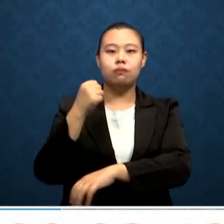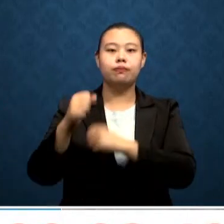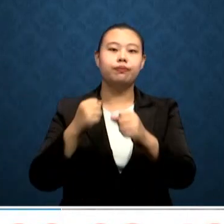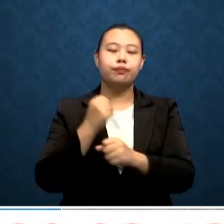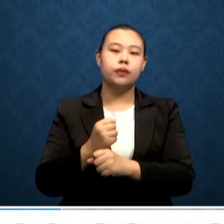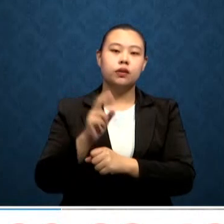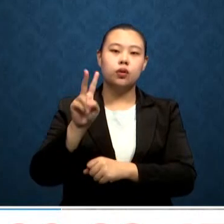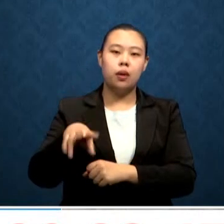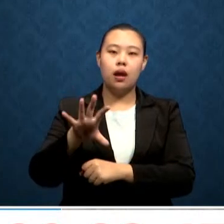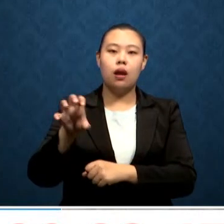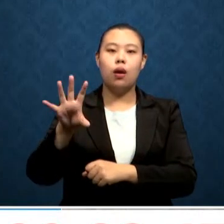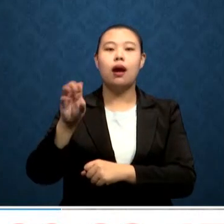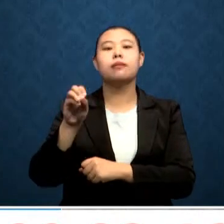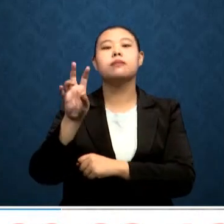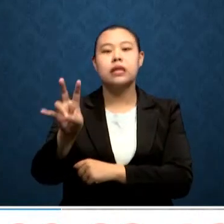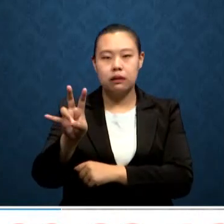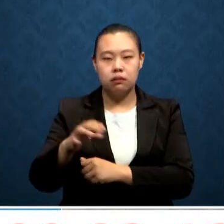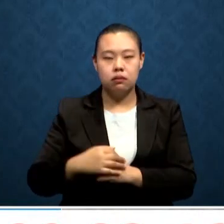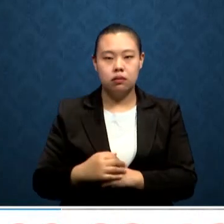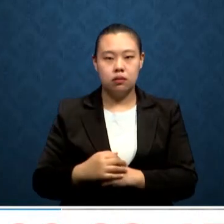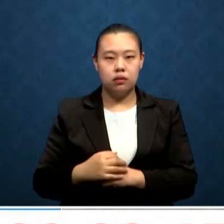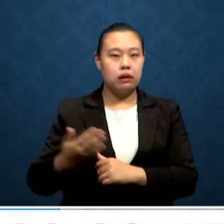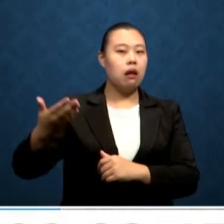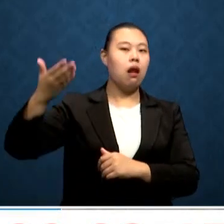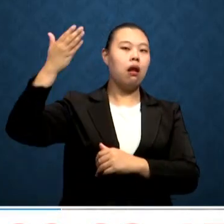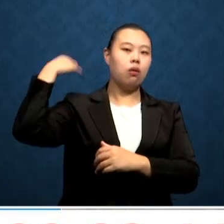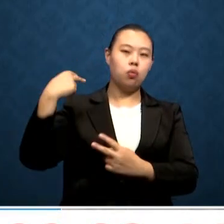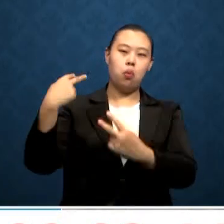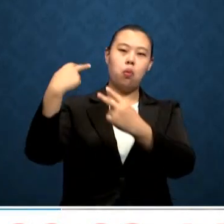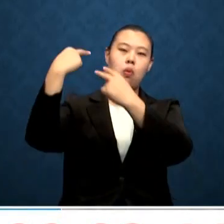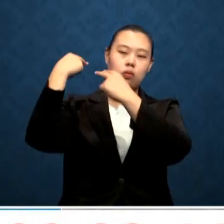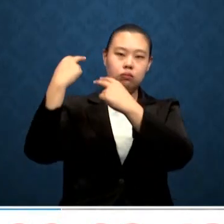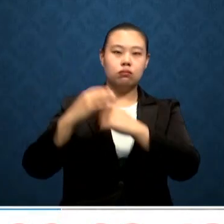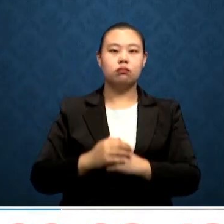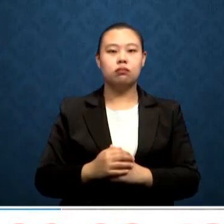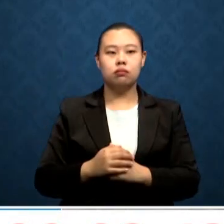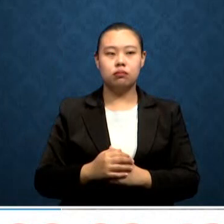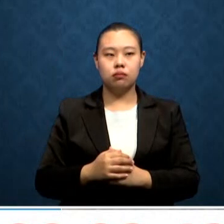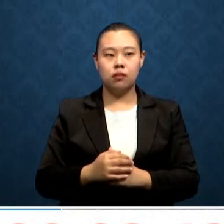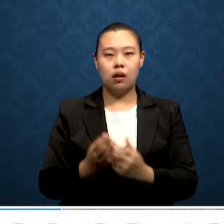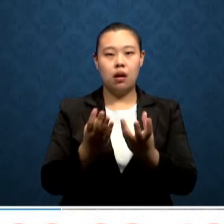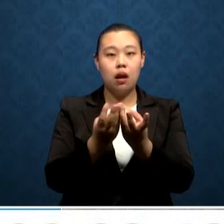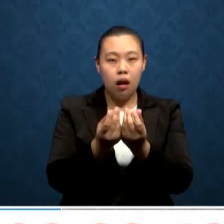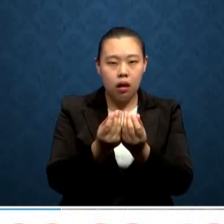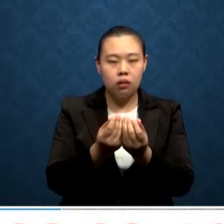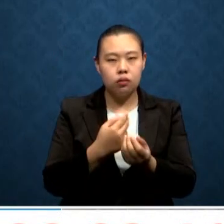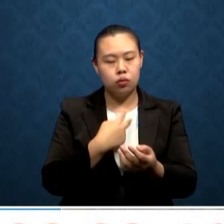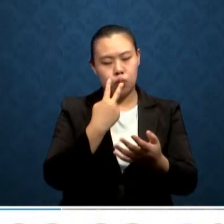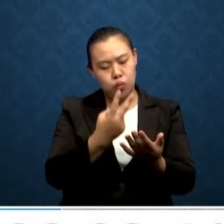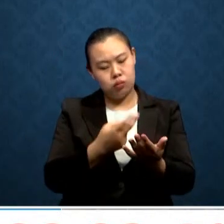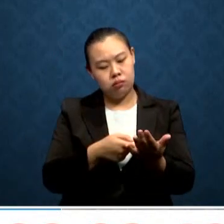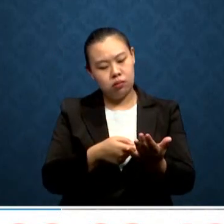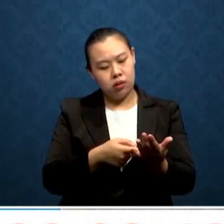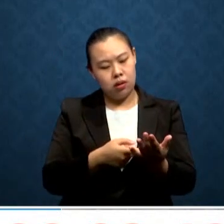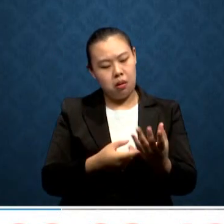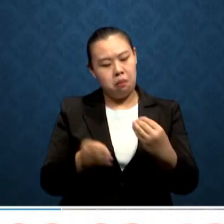ตัวเลขเหล่านี้น่าสนใจอย่างยิ่งเพราะมันขึ้นทุกวันทางคณะกร